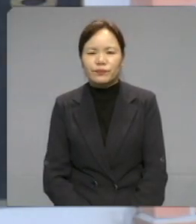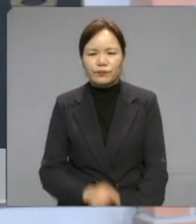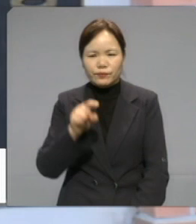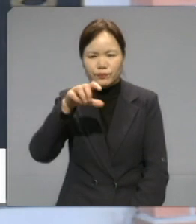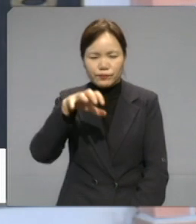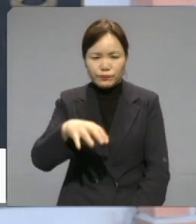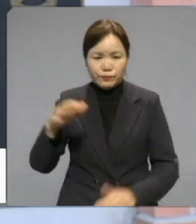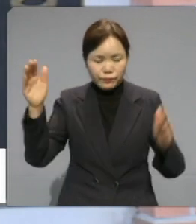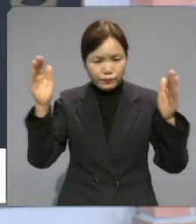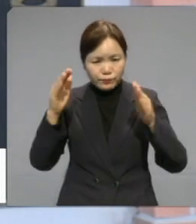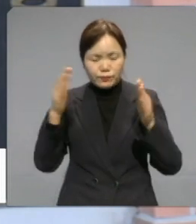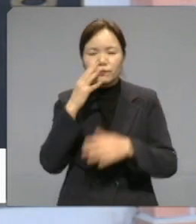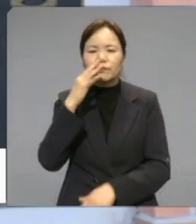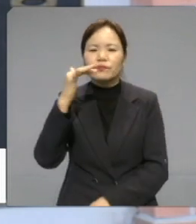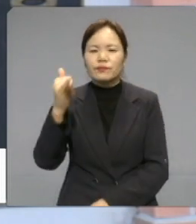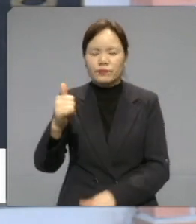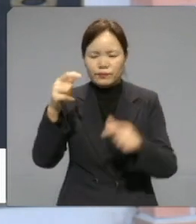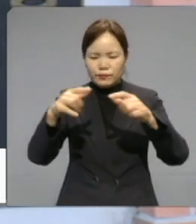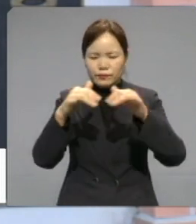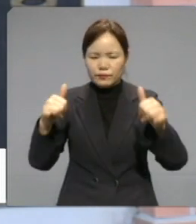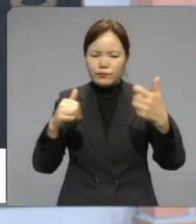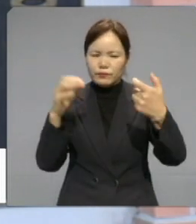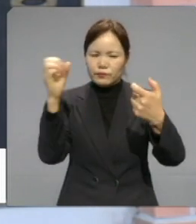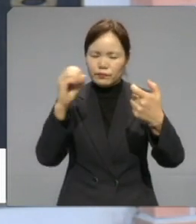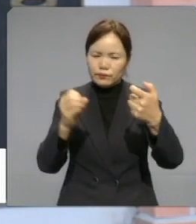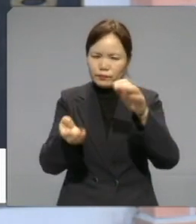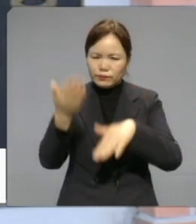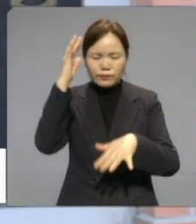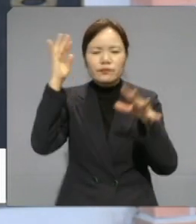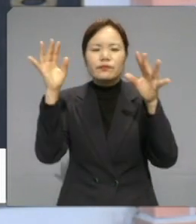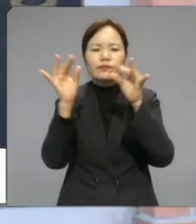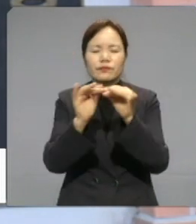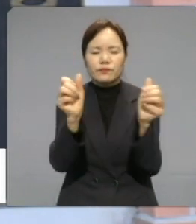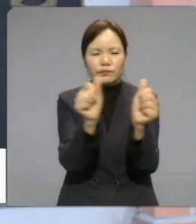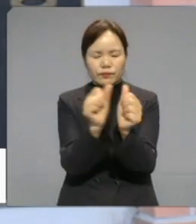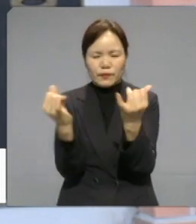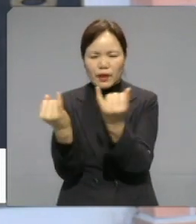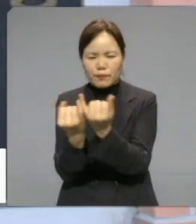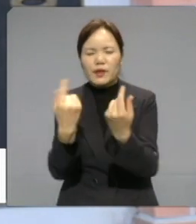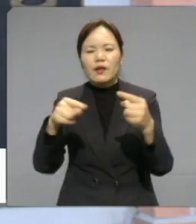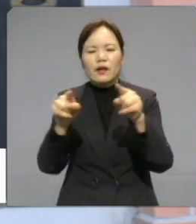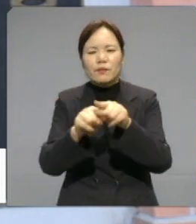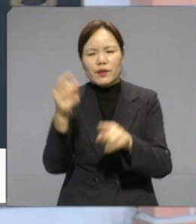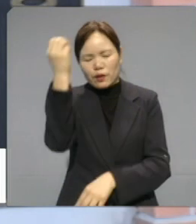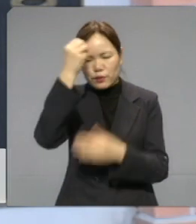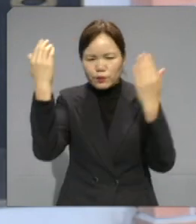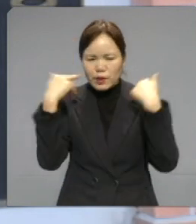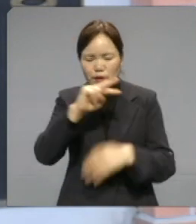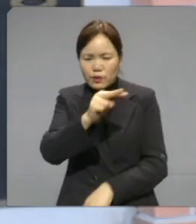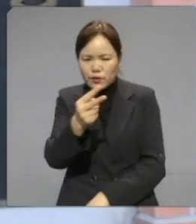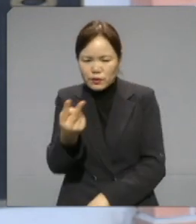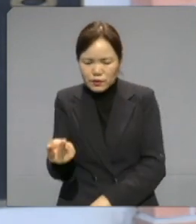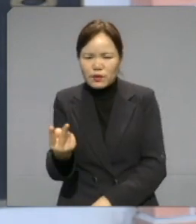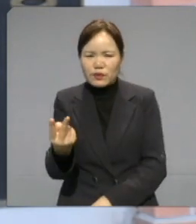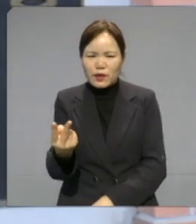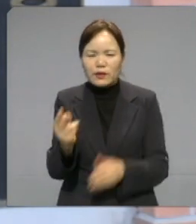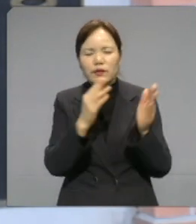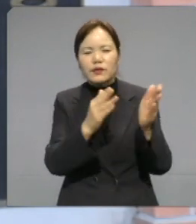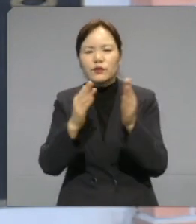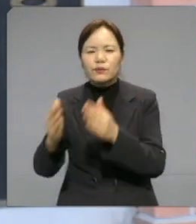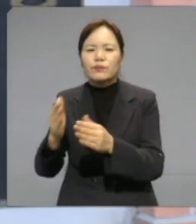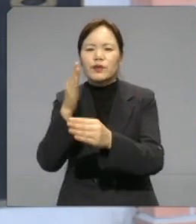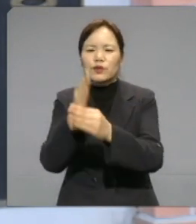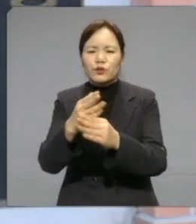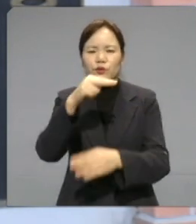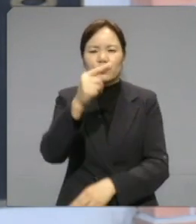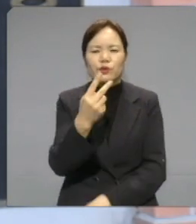이것은 학생, 학부모, 주민의 60%가 넘는 찬성으로 남녀공학 전환이라는 또 한 번의 교육 변혁을 준비하고 있는